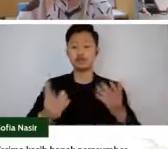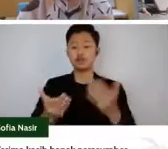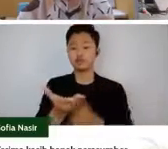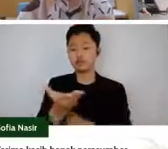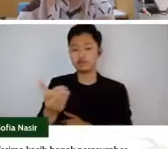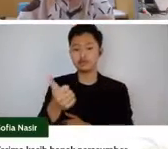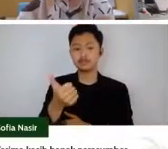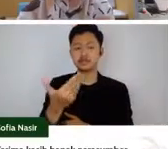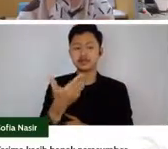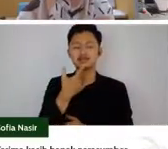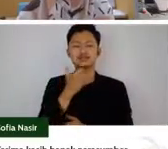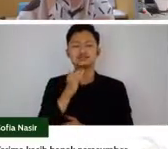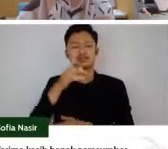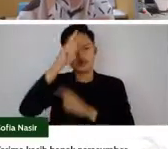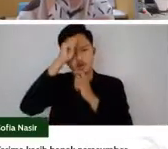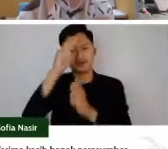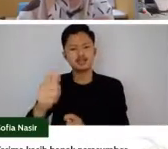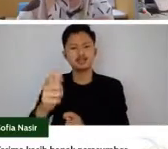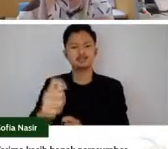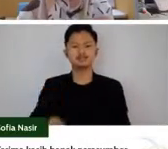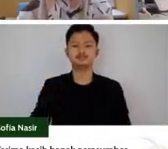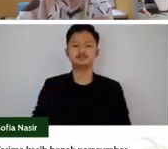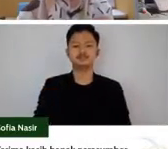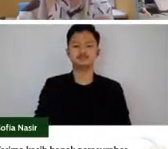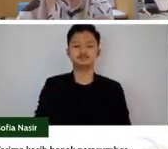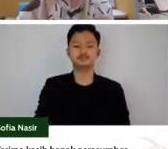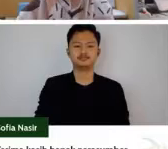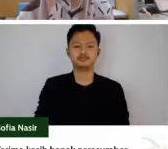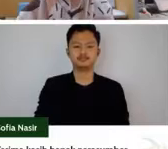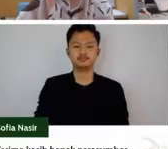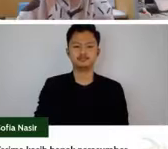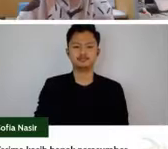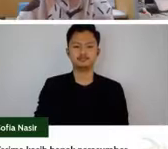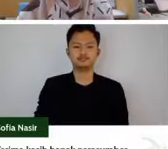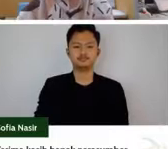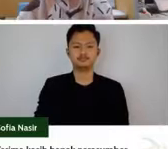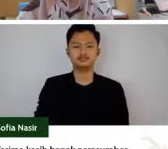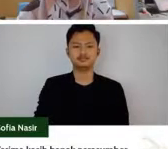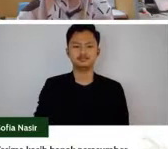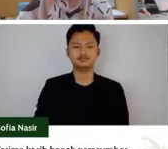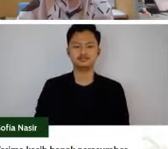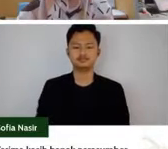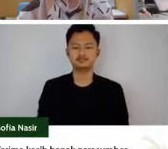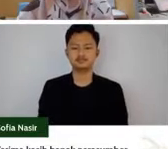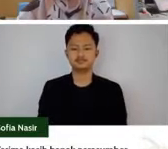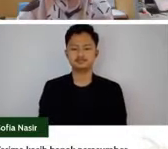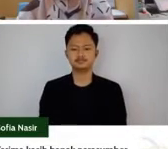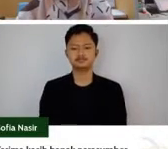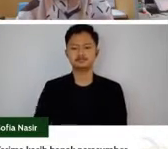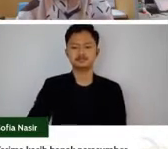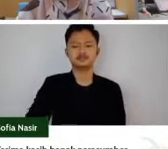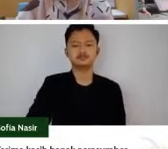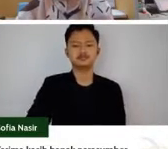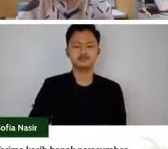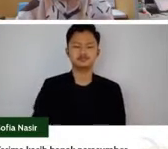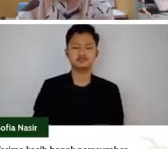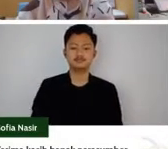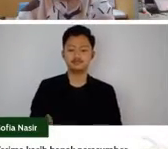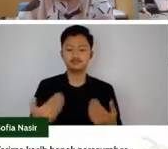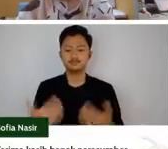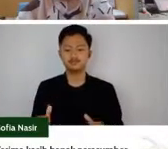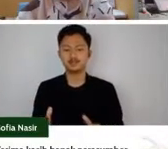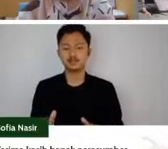lebih menghargai ya teman-teman seperti itu. Itu sih. Ya, Ini tadi